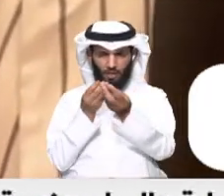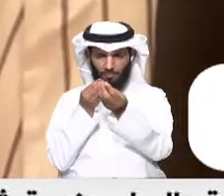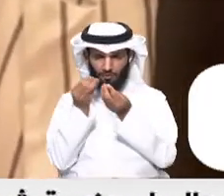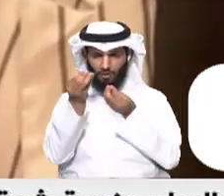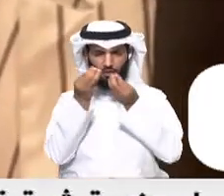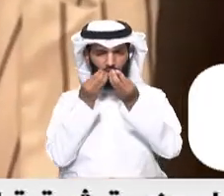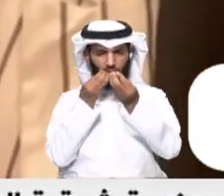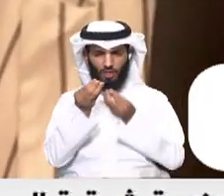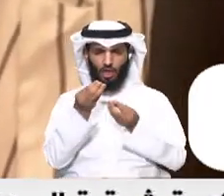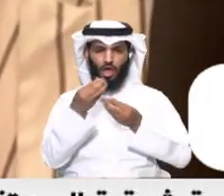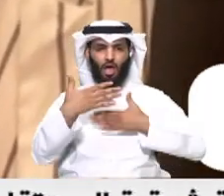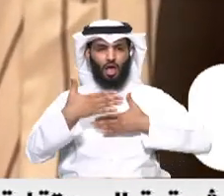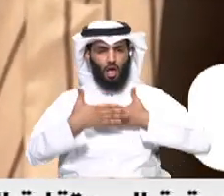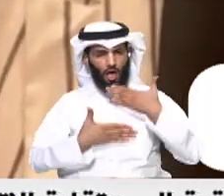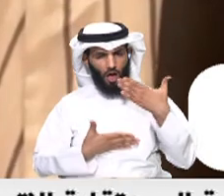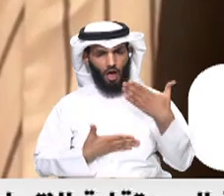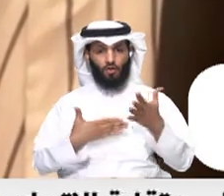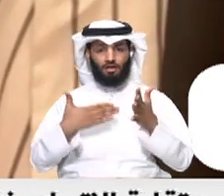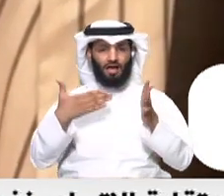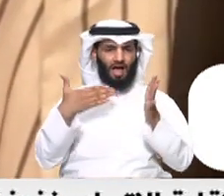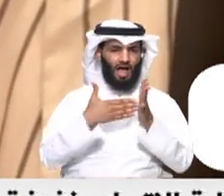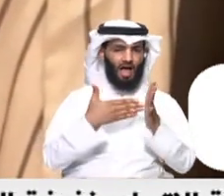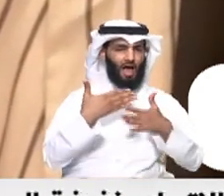أو شبه أخيرة إذا أمكن القول